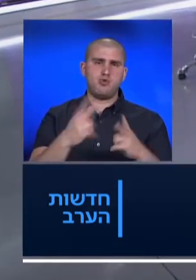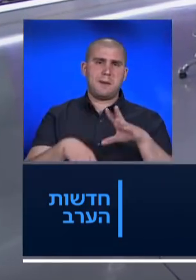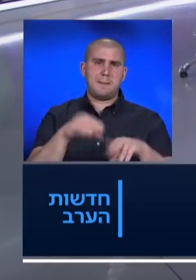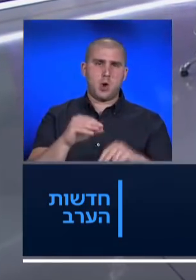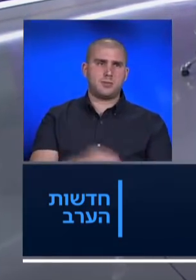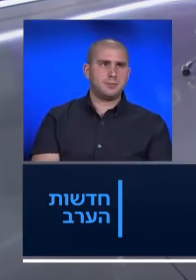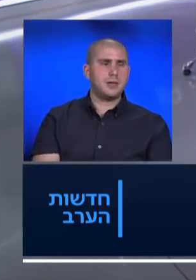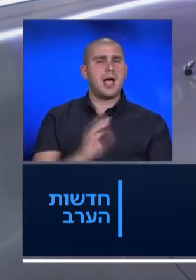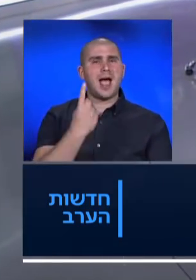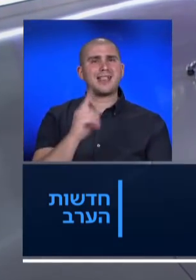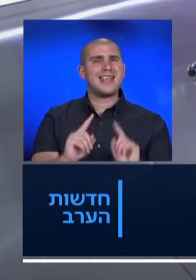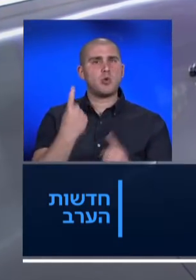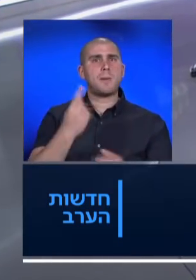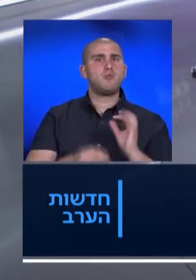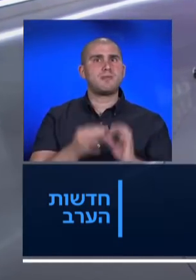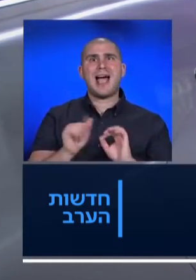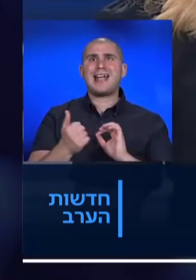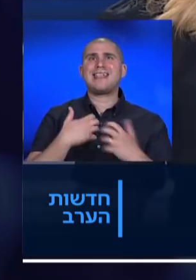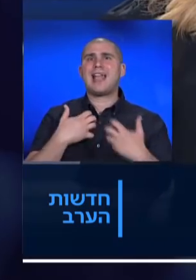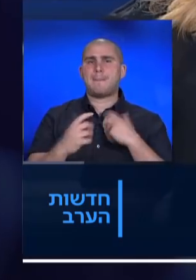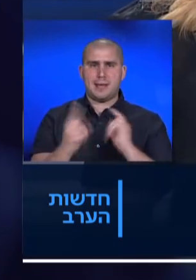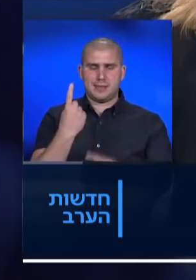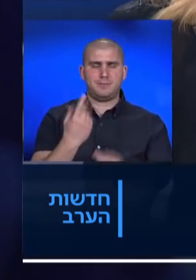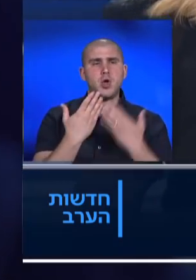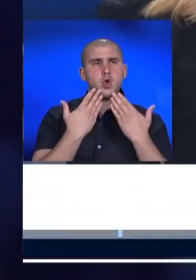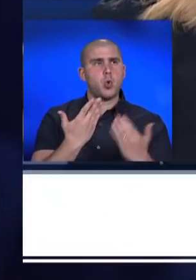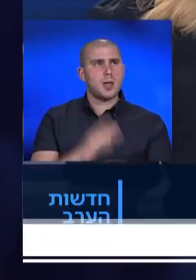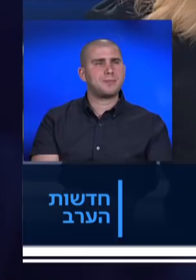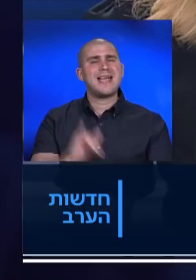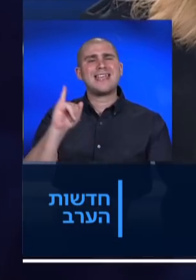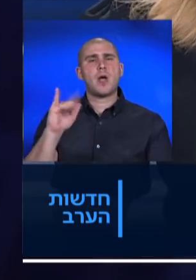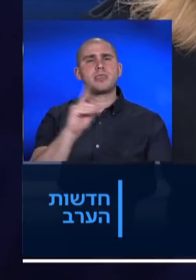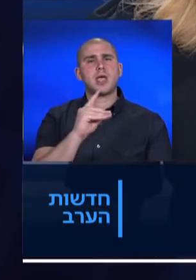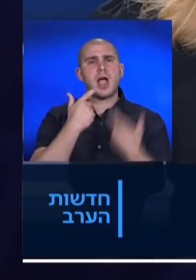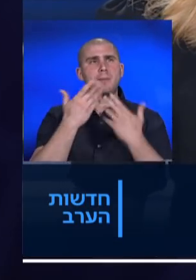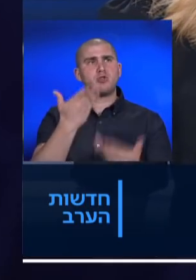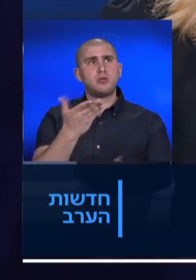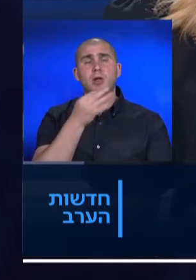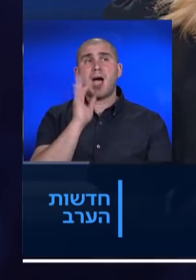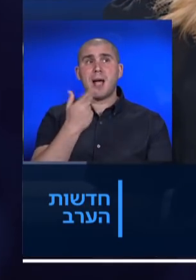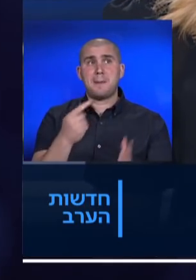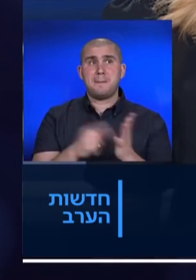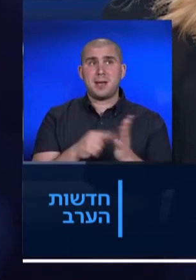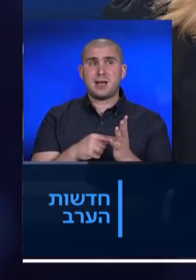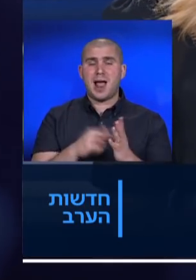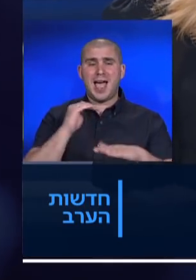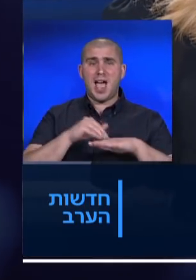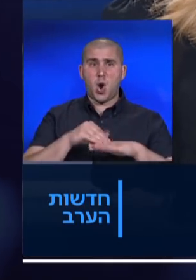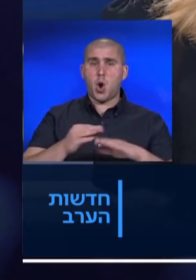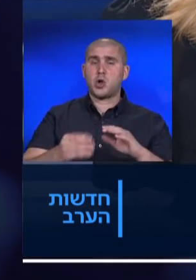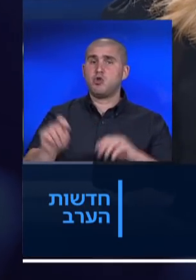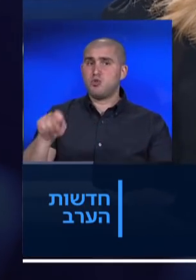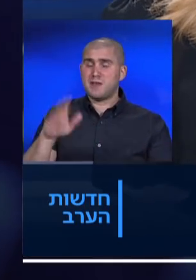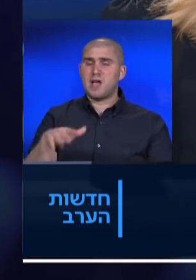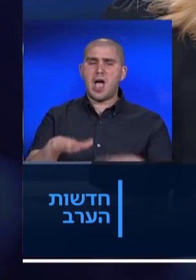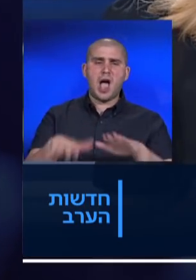המשפטיים הדרמטיים שהיו כאן. תודה, מיכאל. ירון דקל פרשננו, האם לנוכח הערות השופטים והערכה שנתניהו לא ייפסל